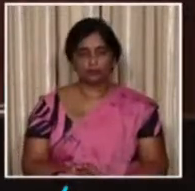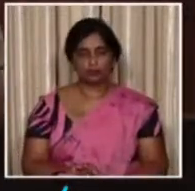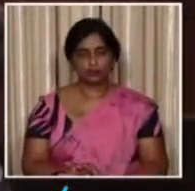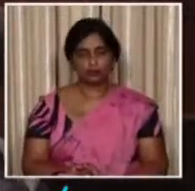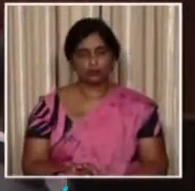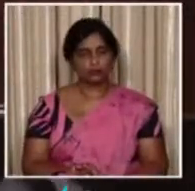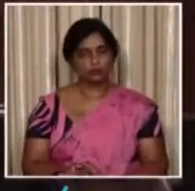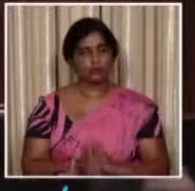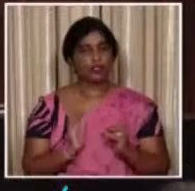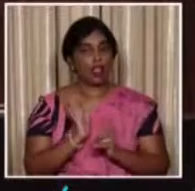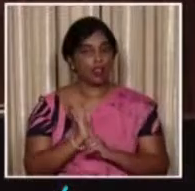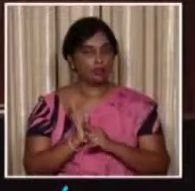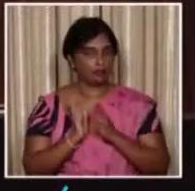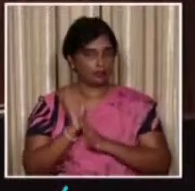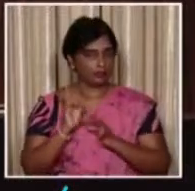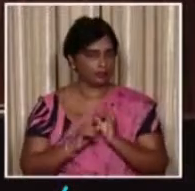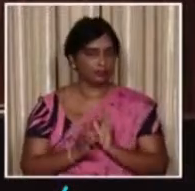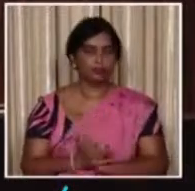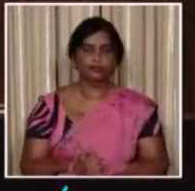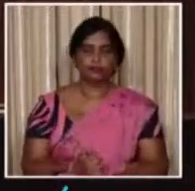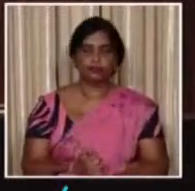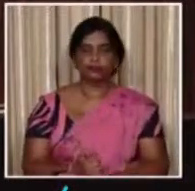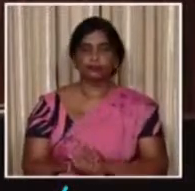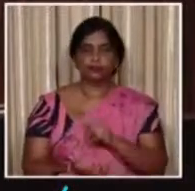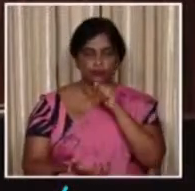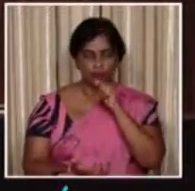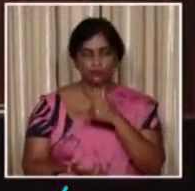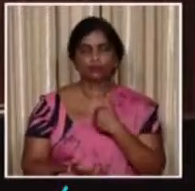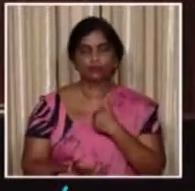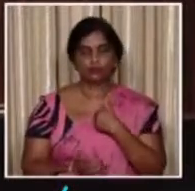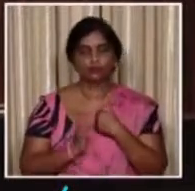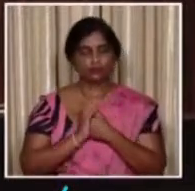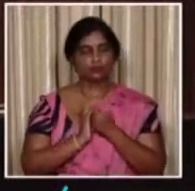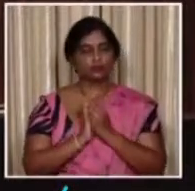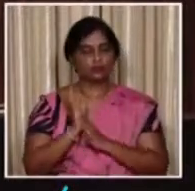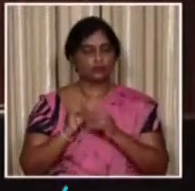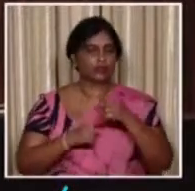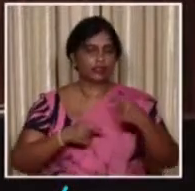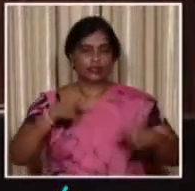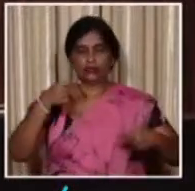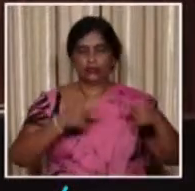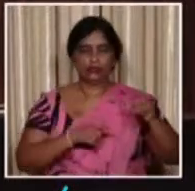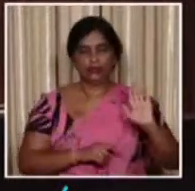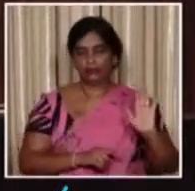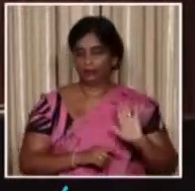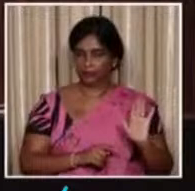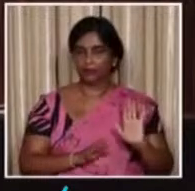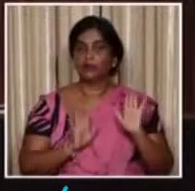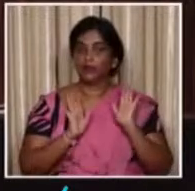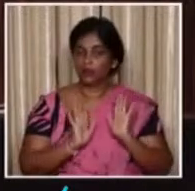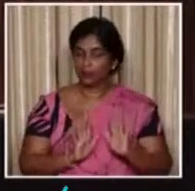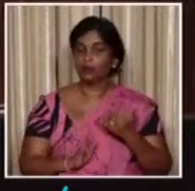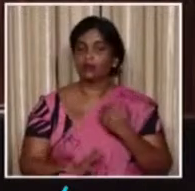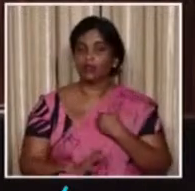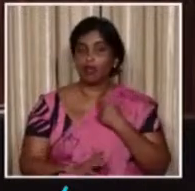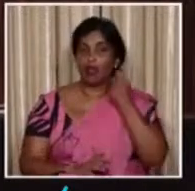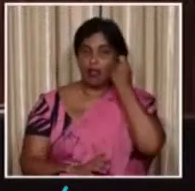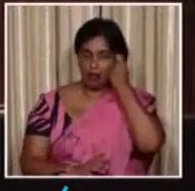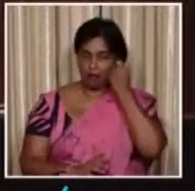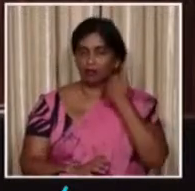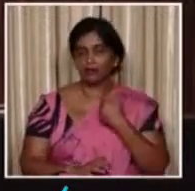ඔව් ගරු කිරියල මැතිතුමා ඇත්ත වශයෙන්ම මම අපේ ගරු වන්තිතුමත් එක්ක විවාදයකට පැටෙන්න කැමති නැහැ නමුත් අපේ මතය